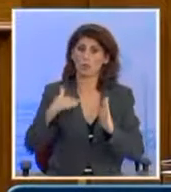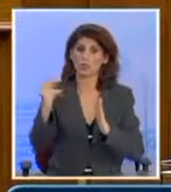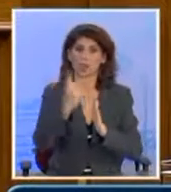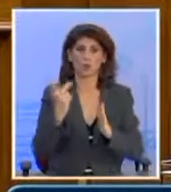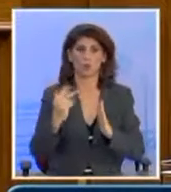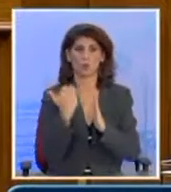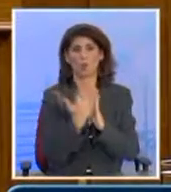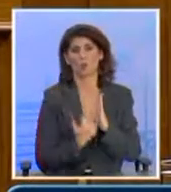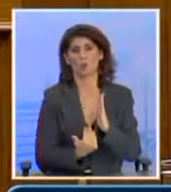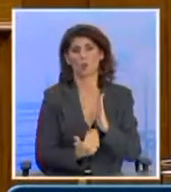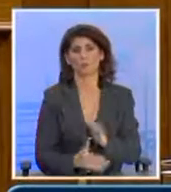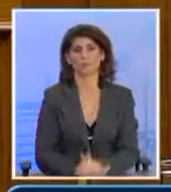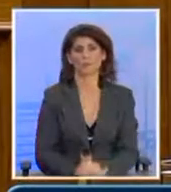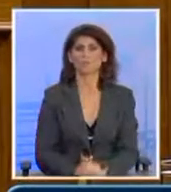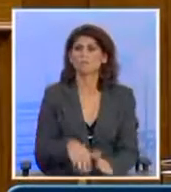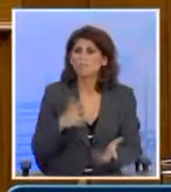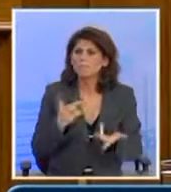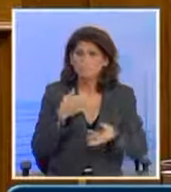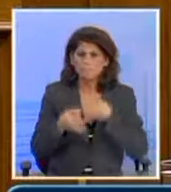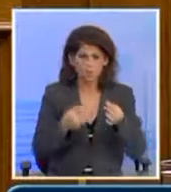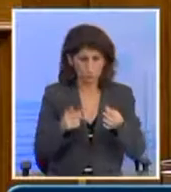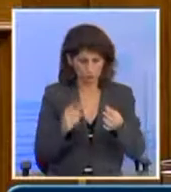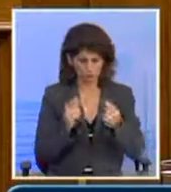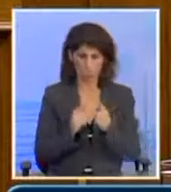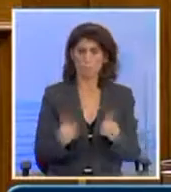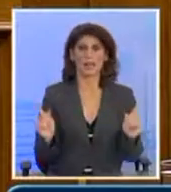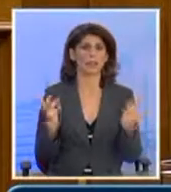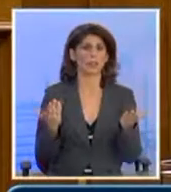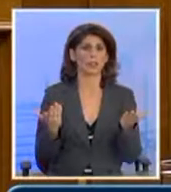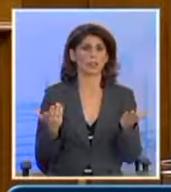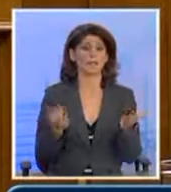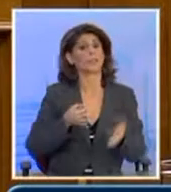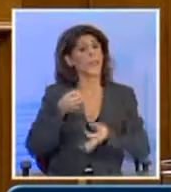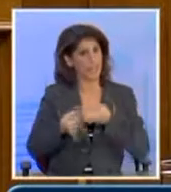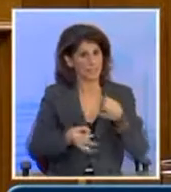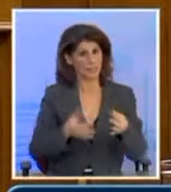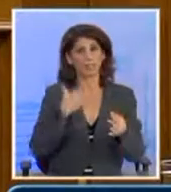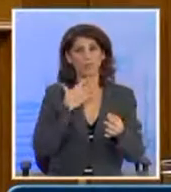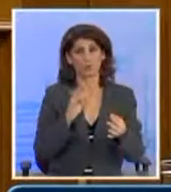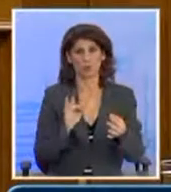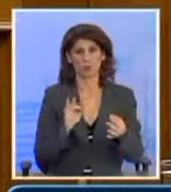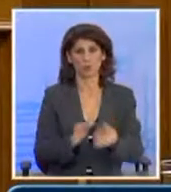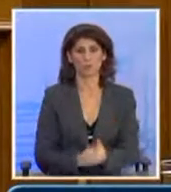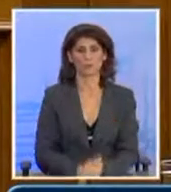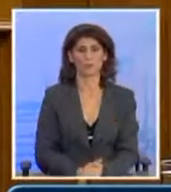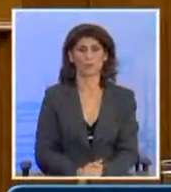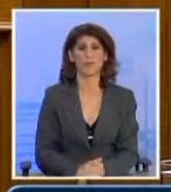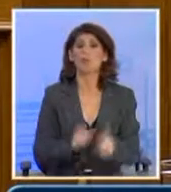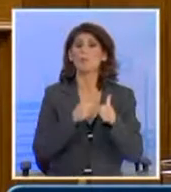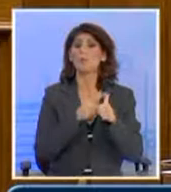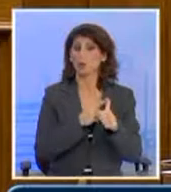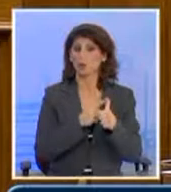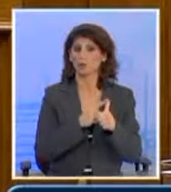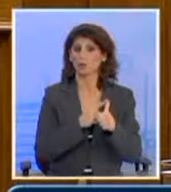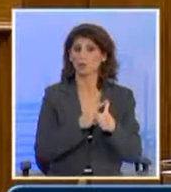κοινοτικού όρου. Πώς εξηγείται αυτό το φαινομενικά παράδοξο? Εξηγείται από τους εξής λόγους. Πρώτον, από